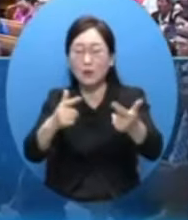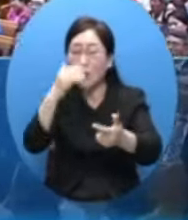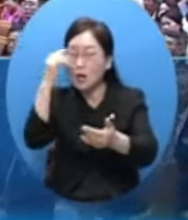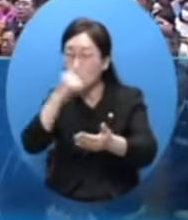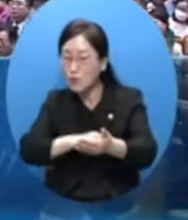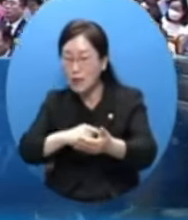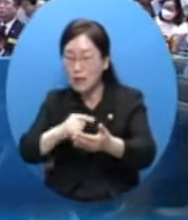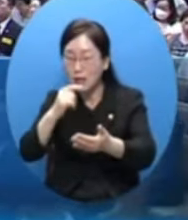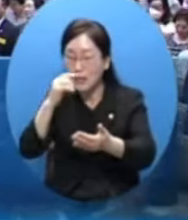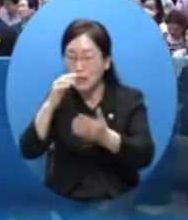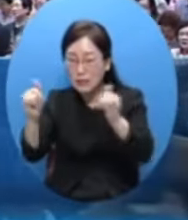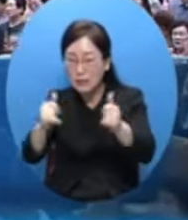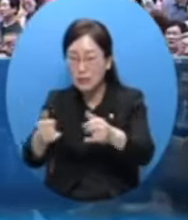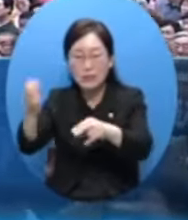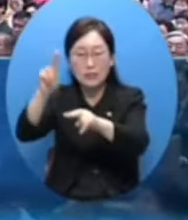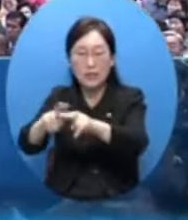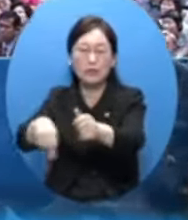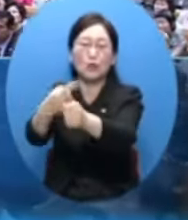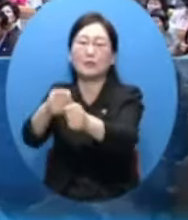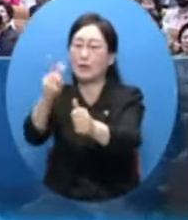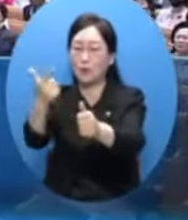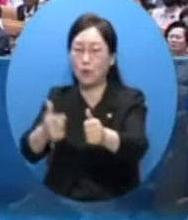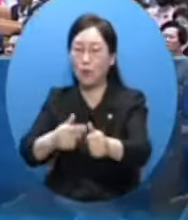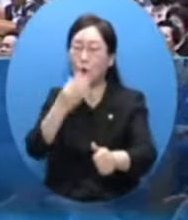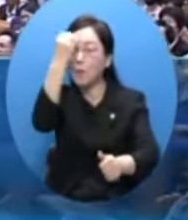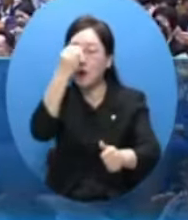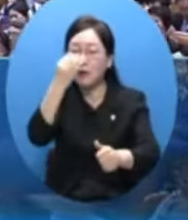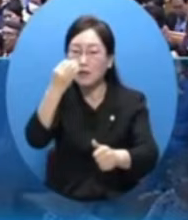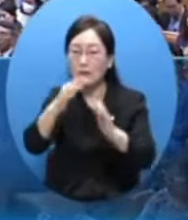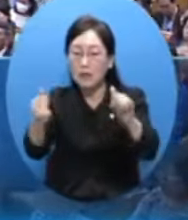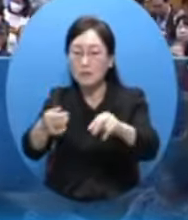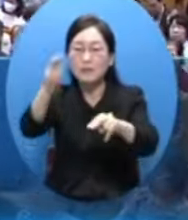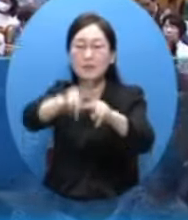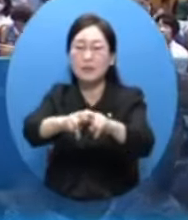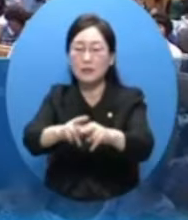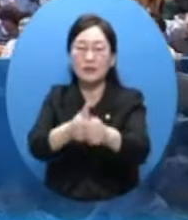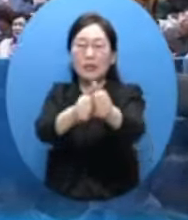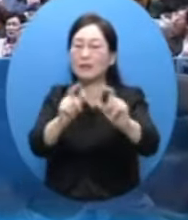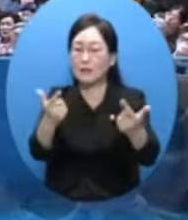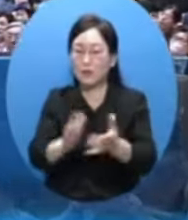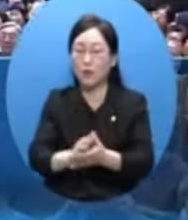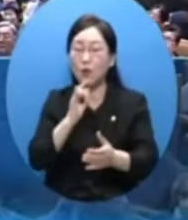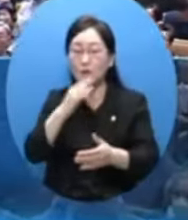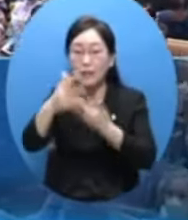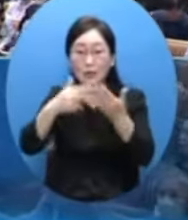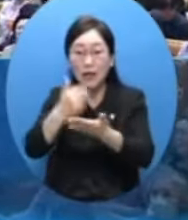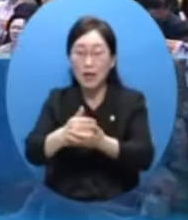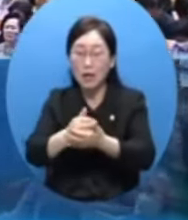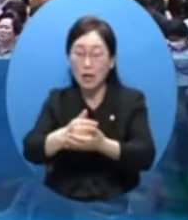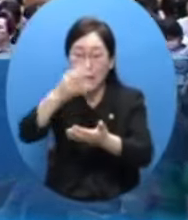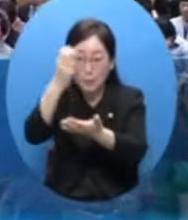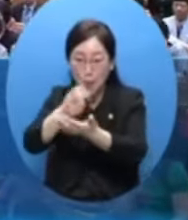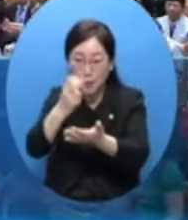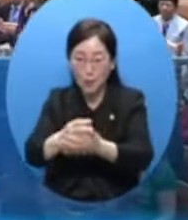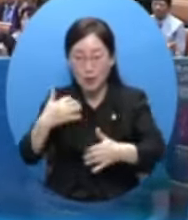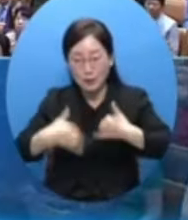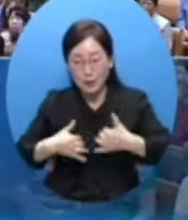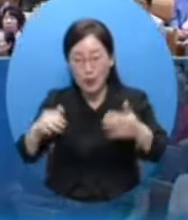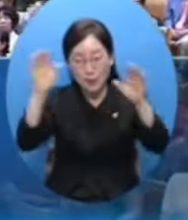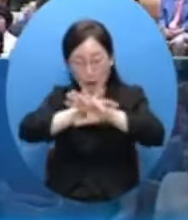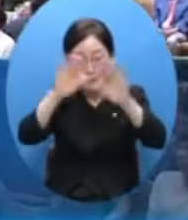길에 서지 아니하며 오만한 자들의 자리에 앉지 아니하고 오직 여호와 야훼의 율법을 즐거워하여 그의 율법을